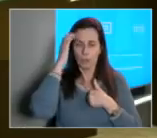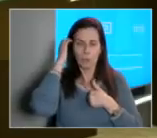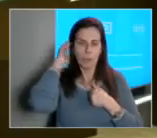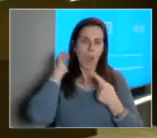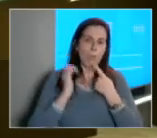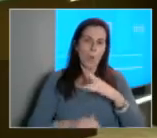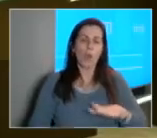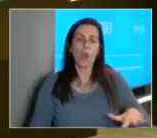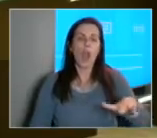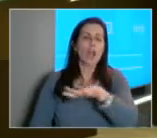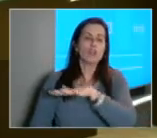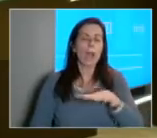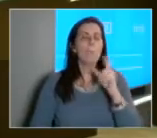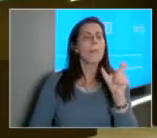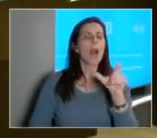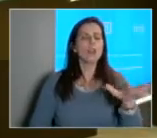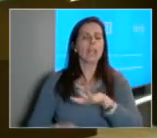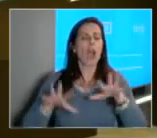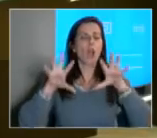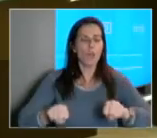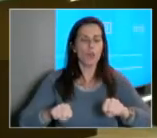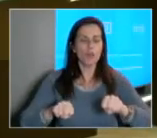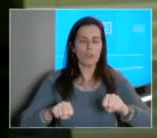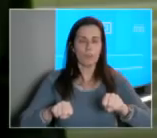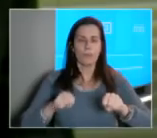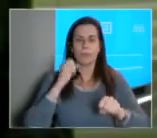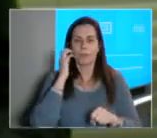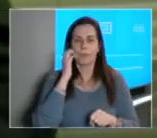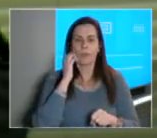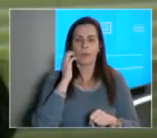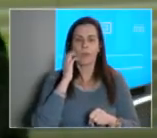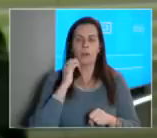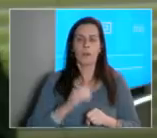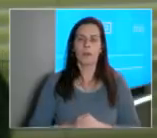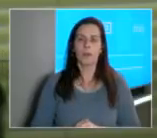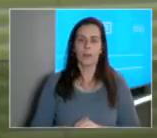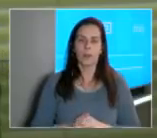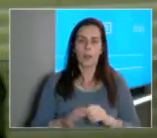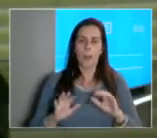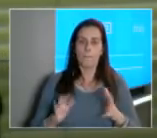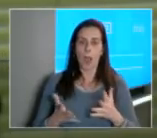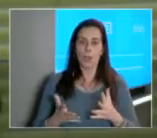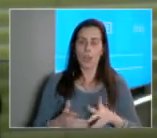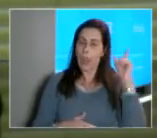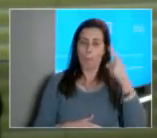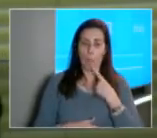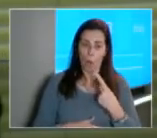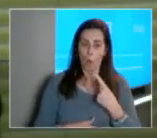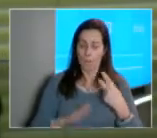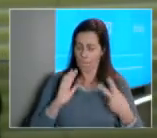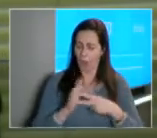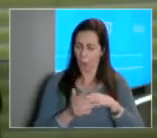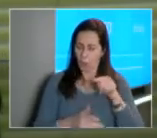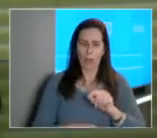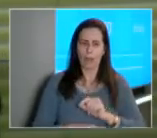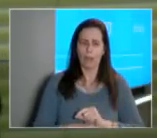לכל השטחים הללו שטחים כבושים, שטחים occupied territories וכדומה. מה שהם גרסו לפי התוכניות